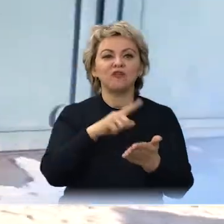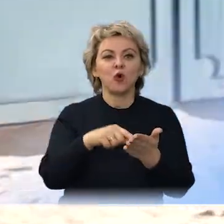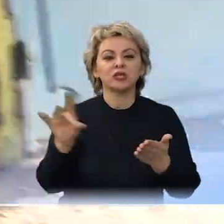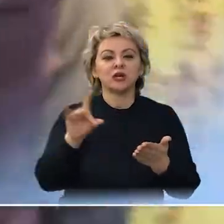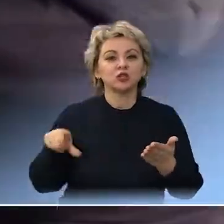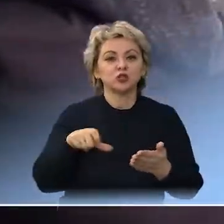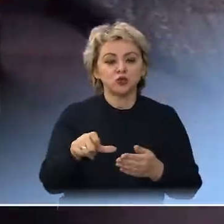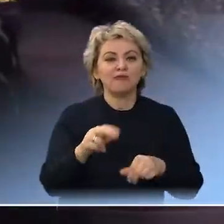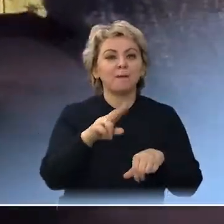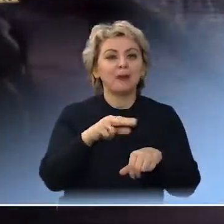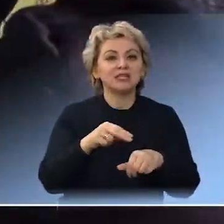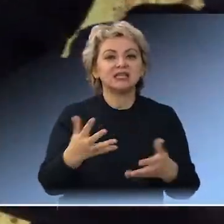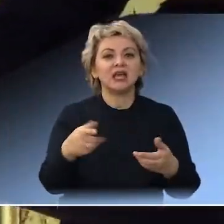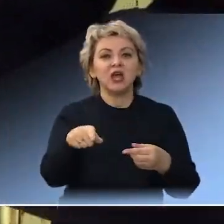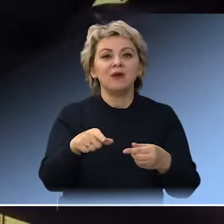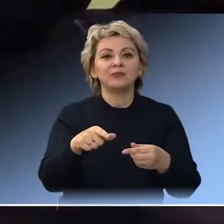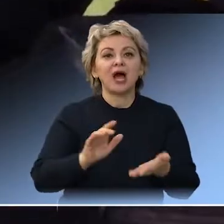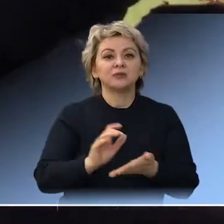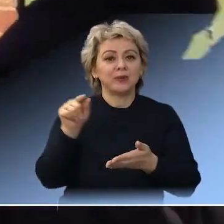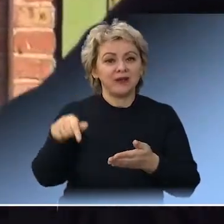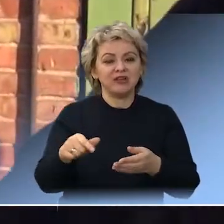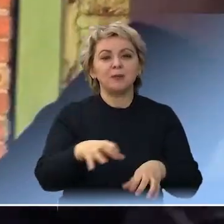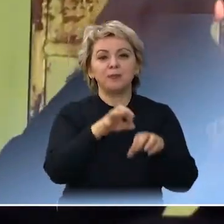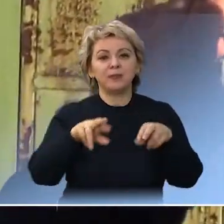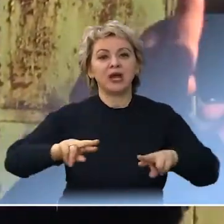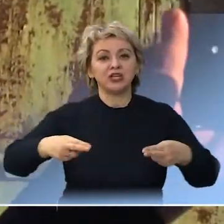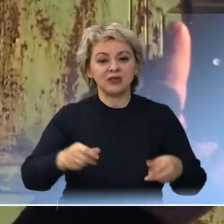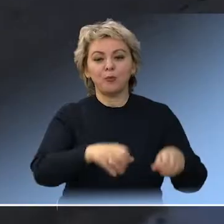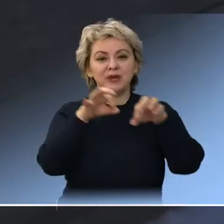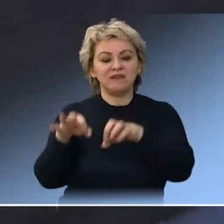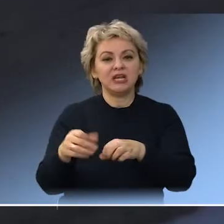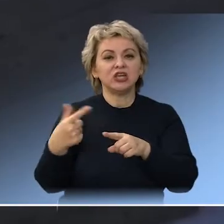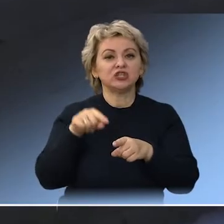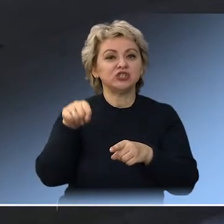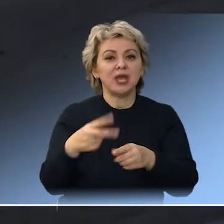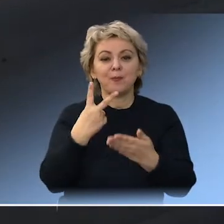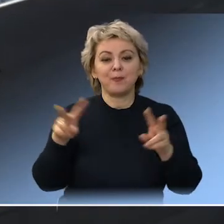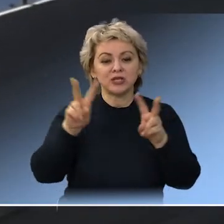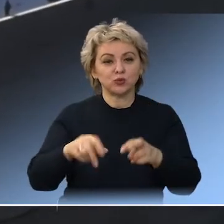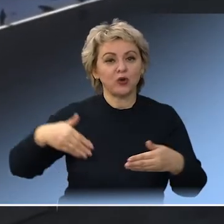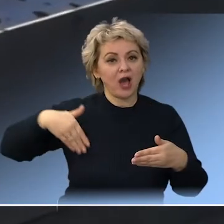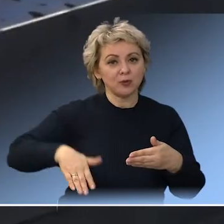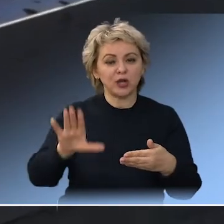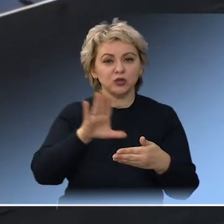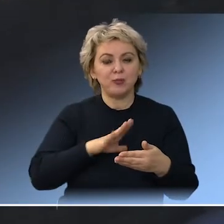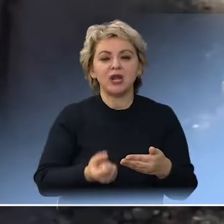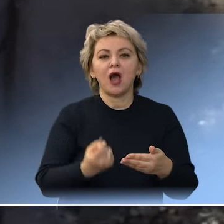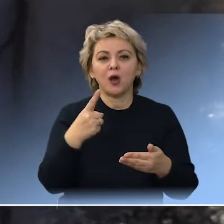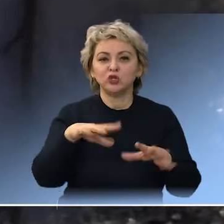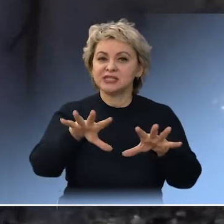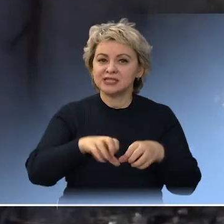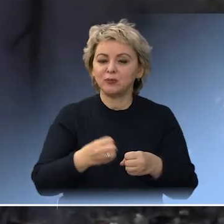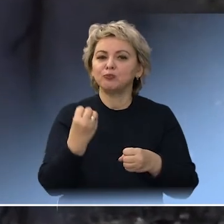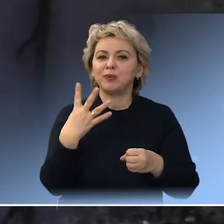Ростова-на-Дону. Оперуполномоченные доставили в районный отдел 25-летнего фигуранта, где при личном досмотре в кармане куртки были обнаружены и